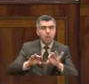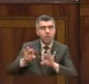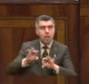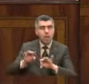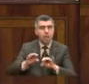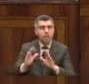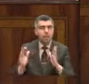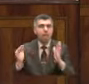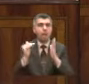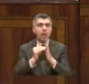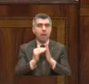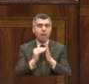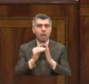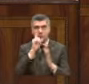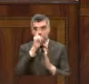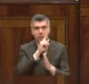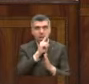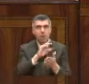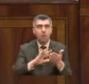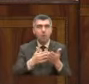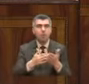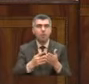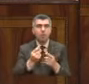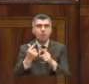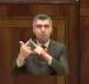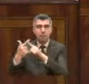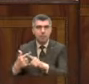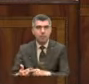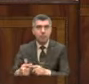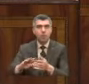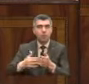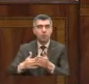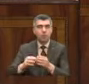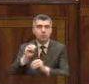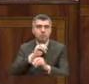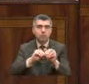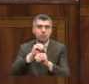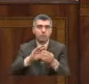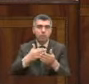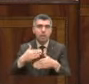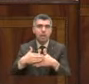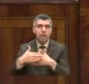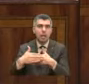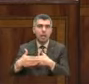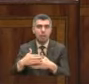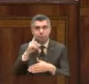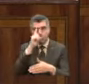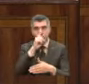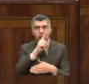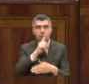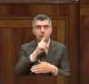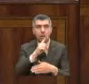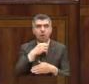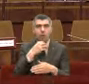اخر المراحل ديالها، وفرنا لها الامكانيه الماليه، هناك فريق يشتغل على اعداد هذه المدونه، نتمنى ان شاء الله قبل نهايه